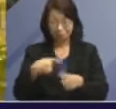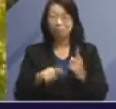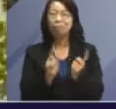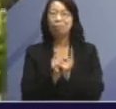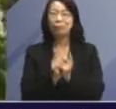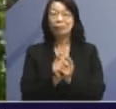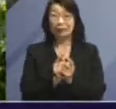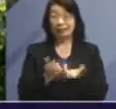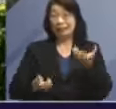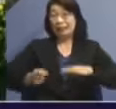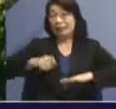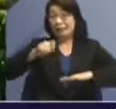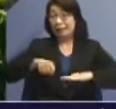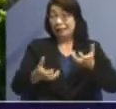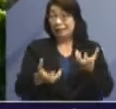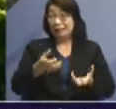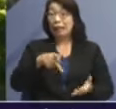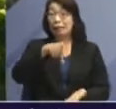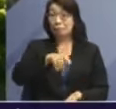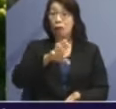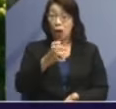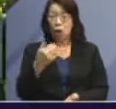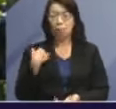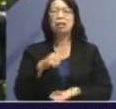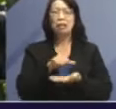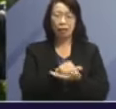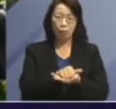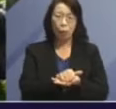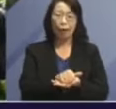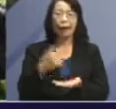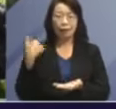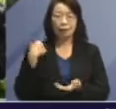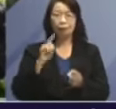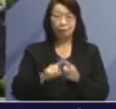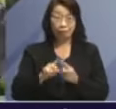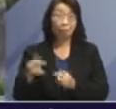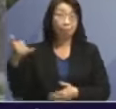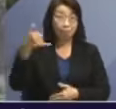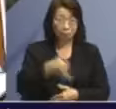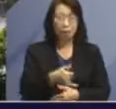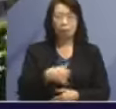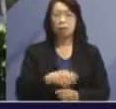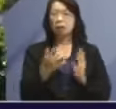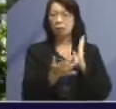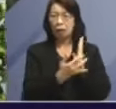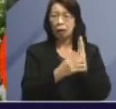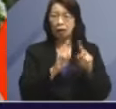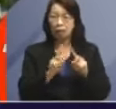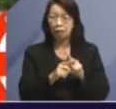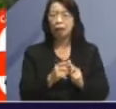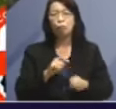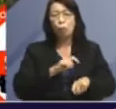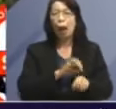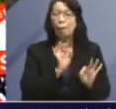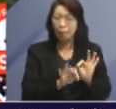ณุโลกยังเดินหน้าพัฒนาการให้บริการโดยได้นำเทคโนโลยีต่างๆมาปรับใช้ให้เกิดประโยชน์ประหยัดเวลาประ